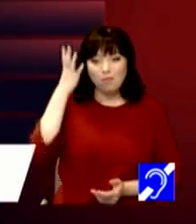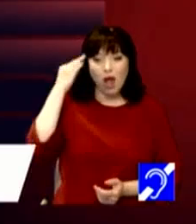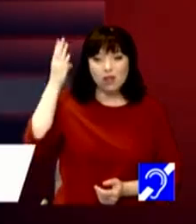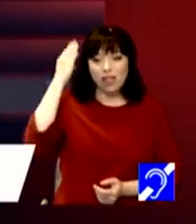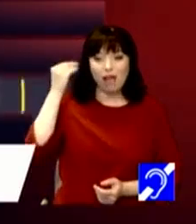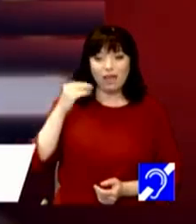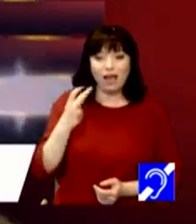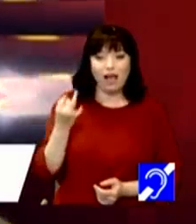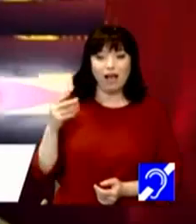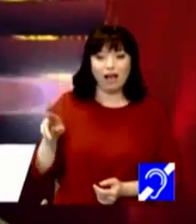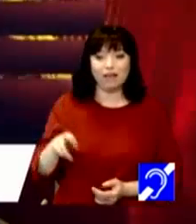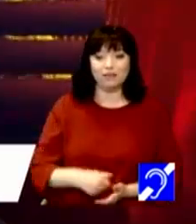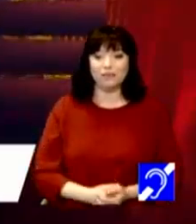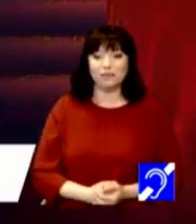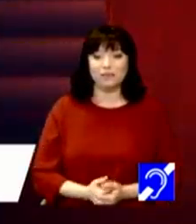Moldavia!